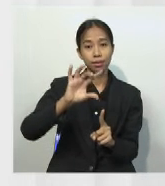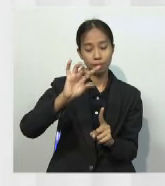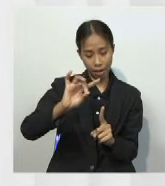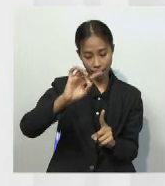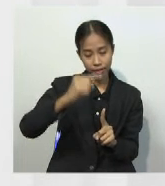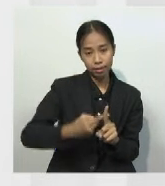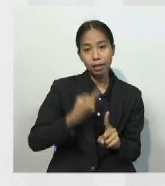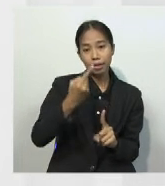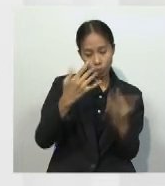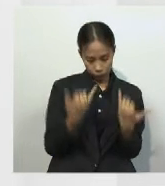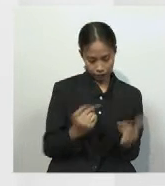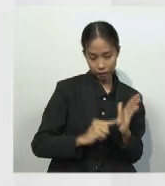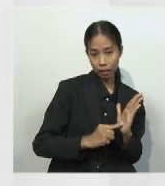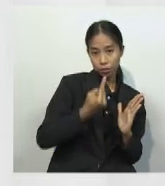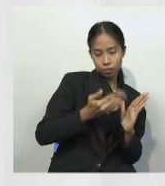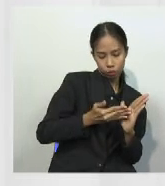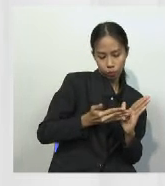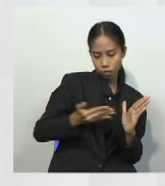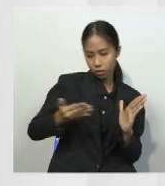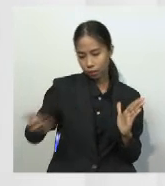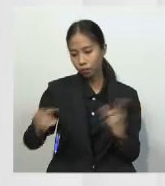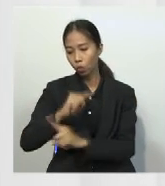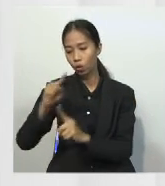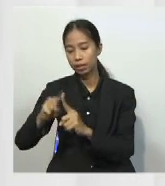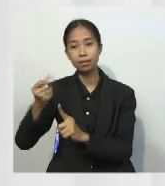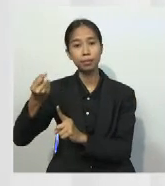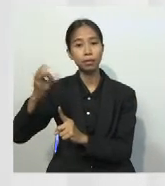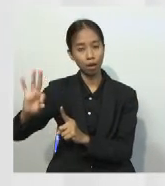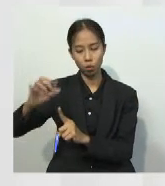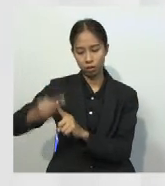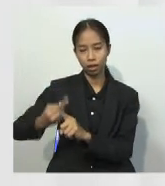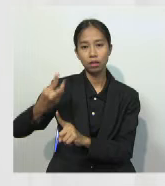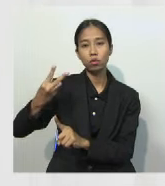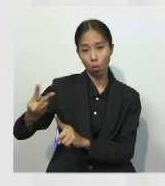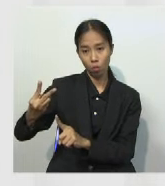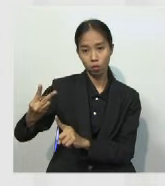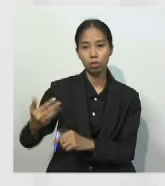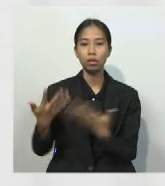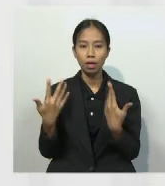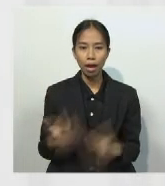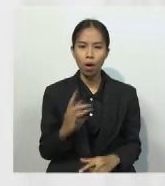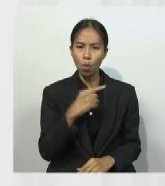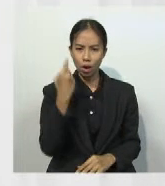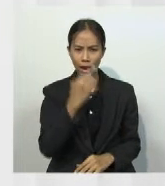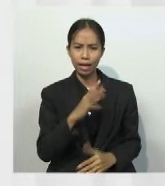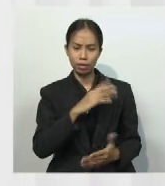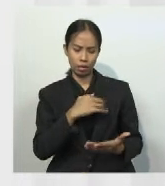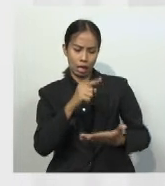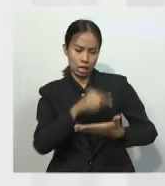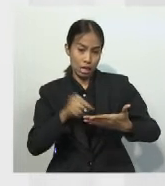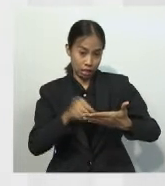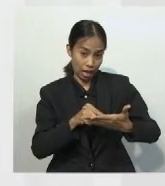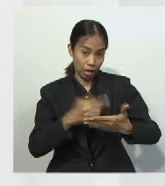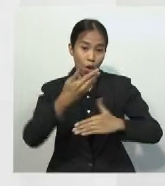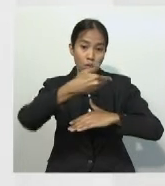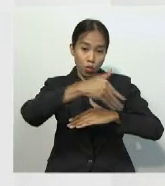มก็คือวันนี้เป็นต้นไปจนถึงวันที่19กุมภาพันธ์สำหรับผู้ที่ลงทะเบียนนอกเขตและนอกราชอาณาจักร